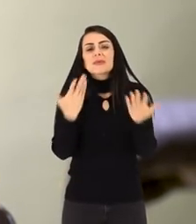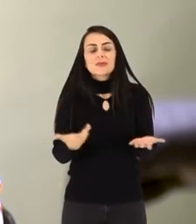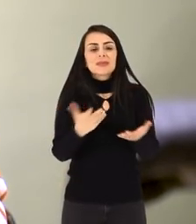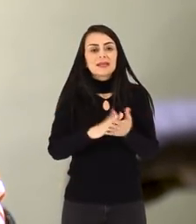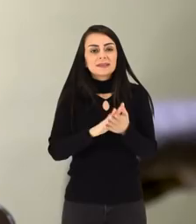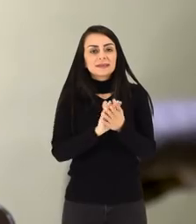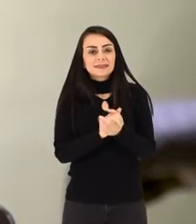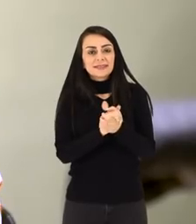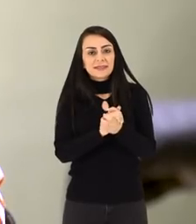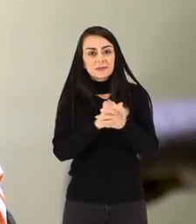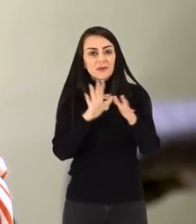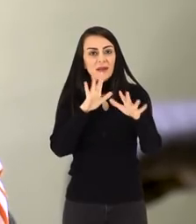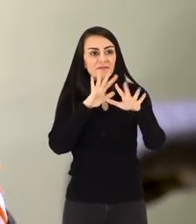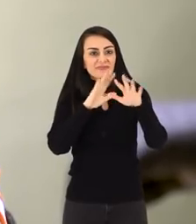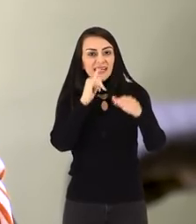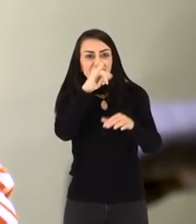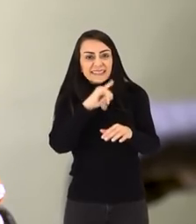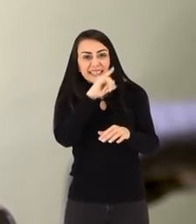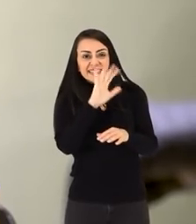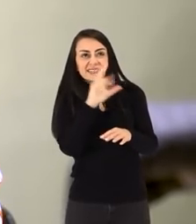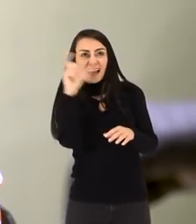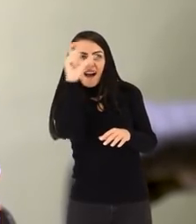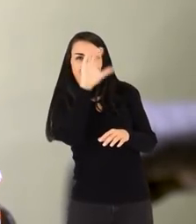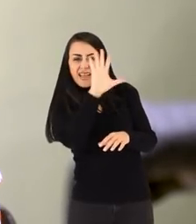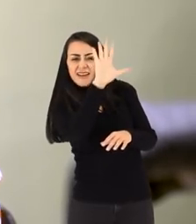Gözümün önünde elim dokunacakmış kadar yakın.